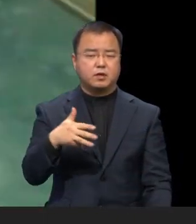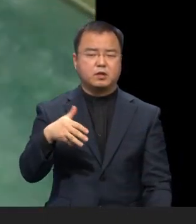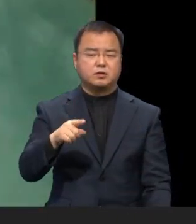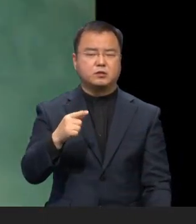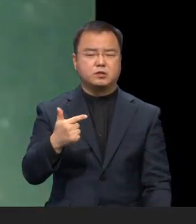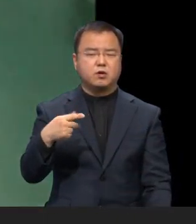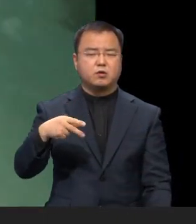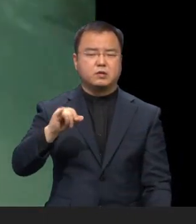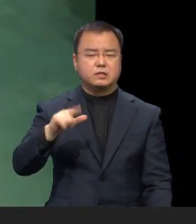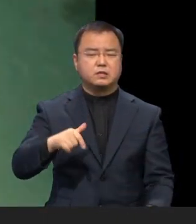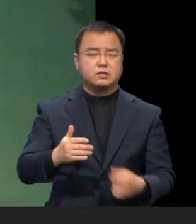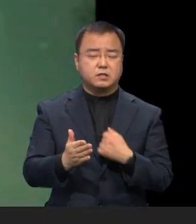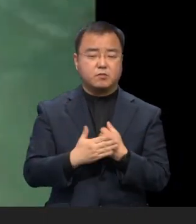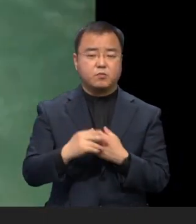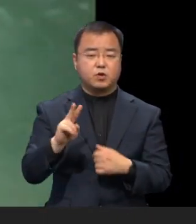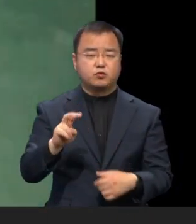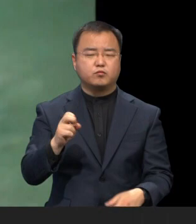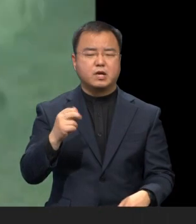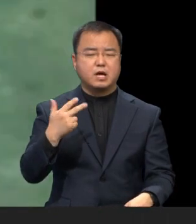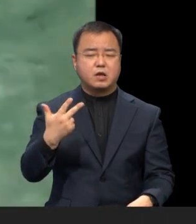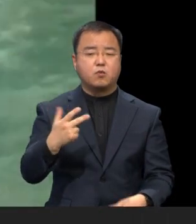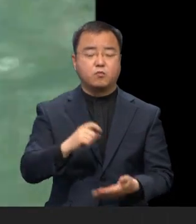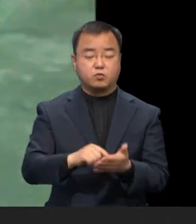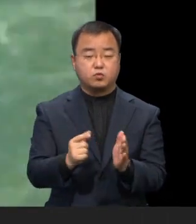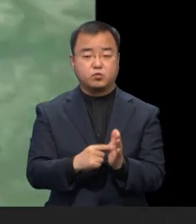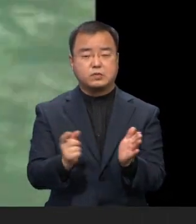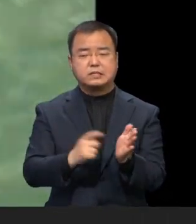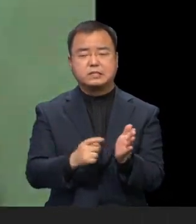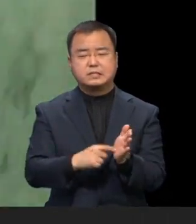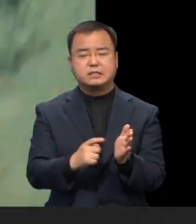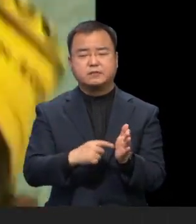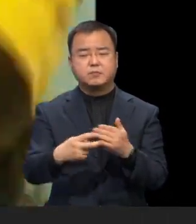증세로 27차례나 응급실에 실려갔습니다.